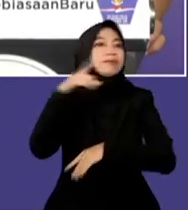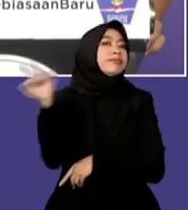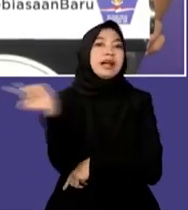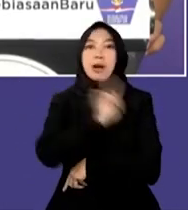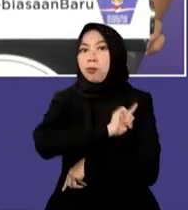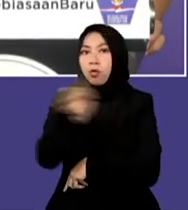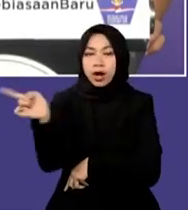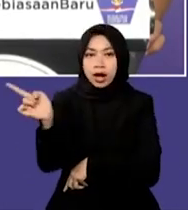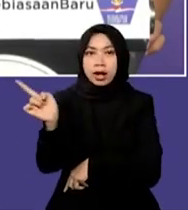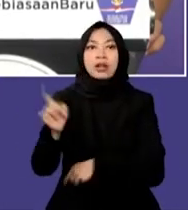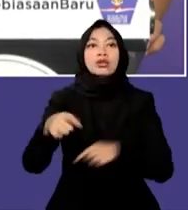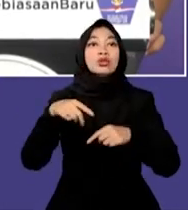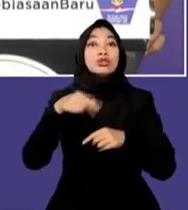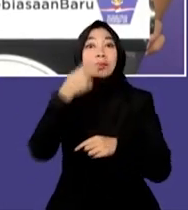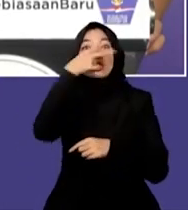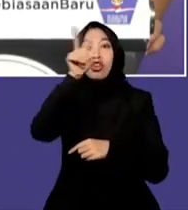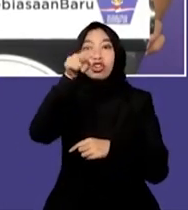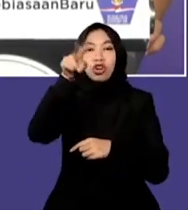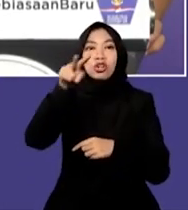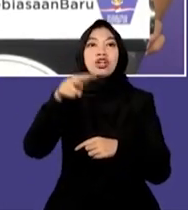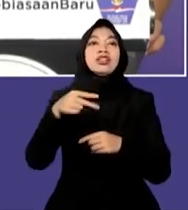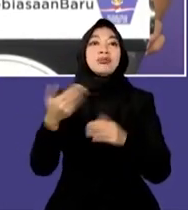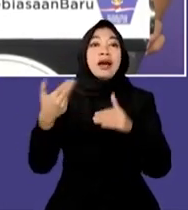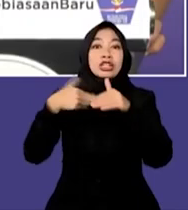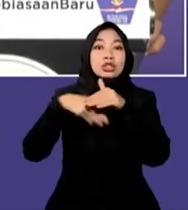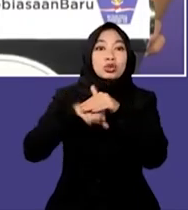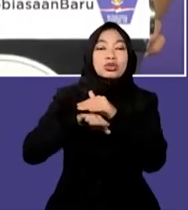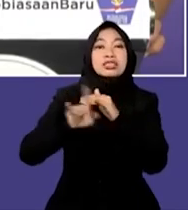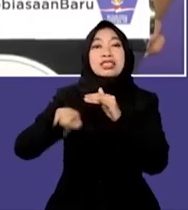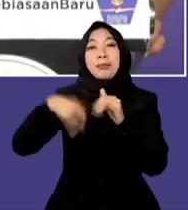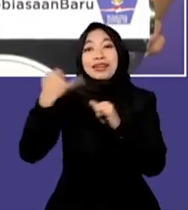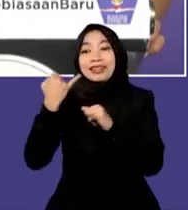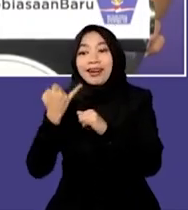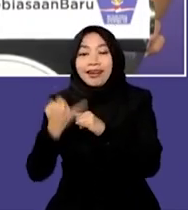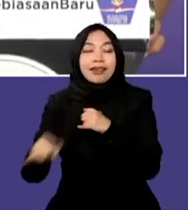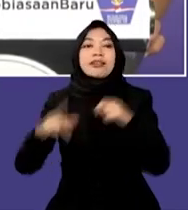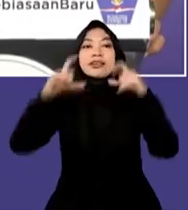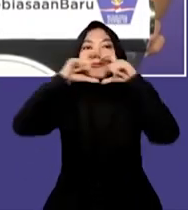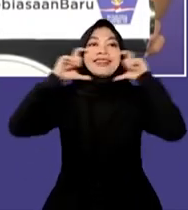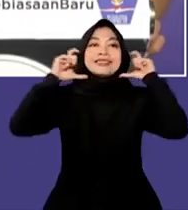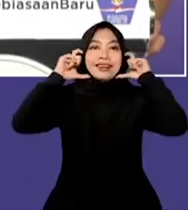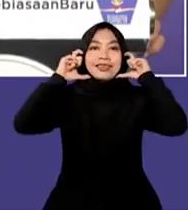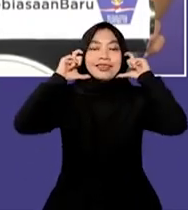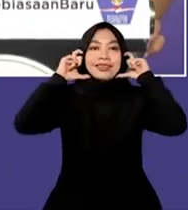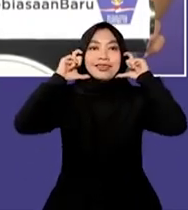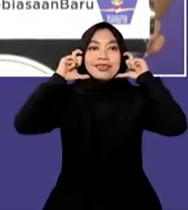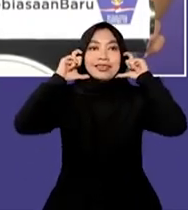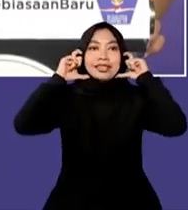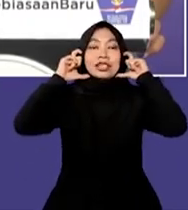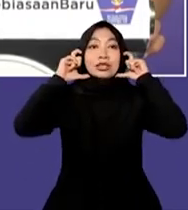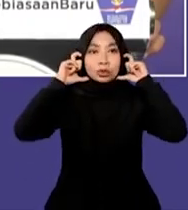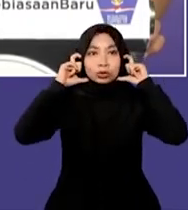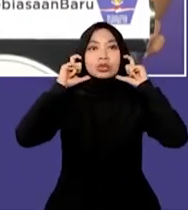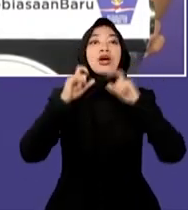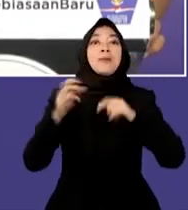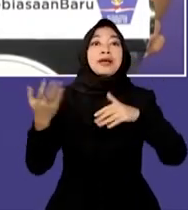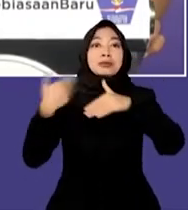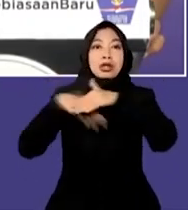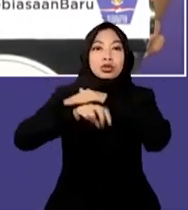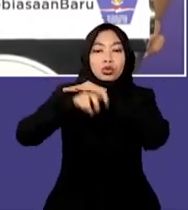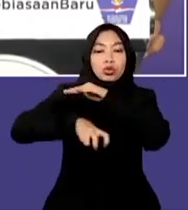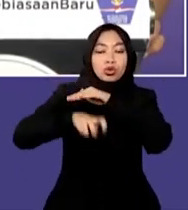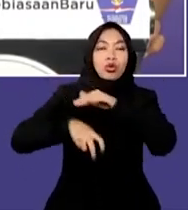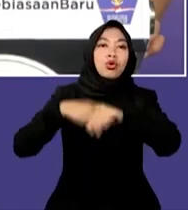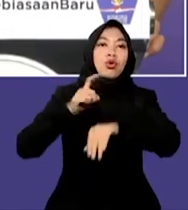selalu menggunakan masker dari sejak awal sampai dengan selesai dan tentunya pembatasan waktu di dalam